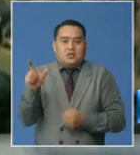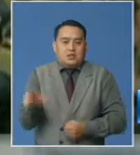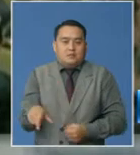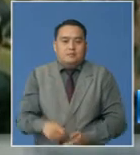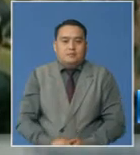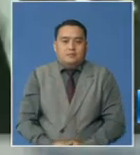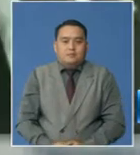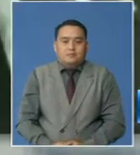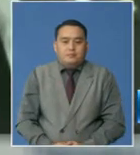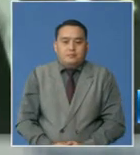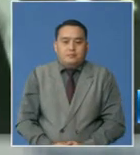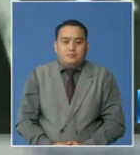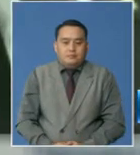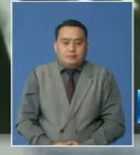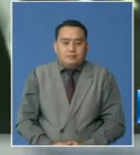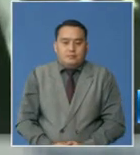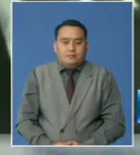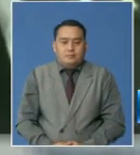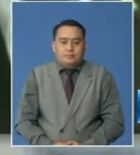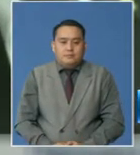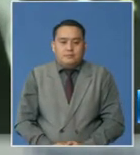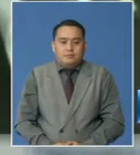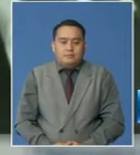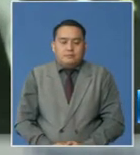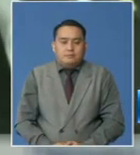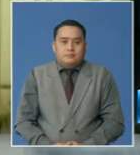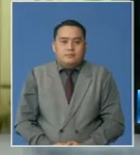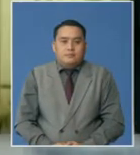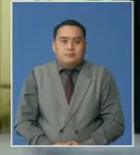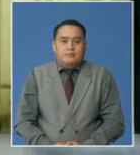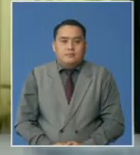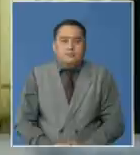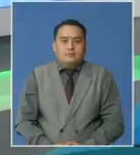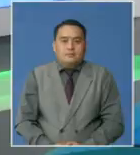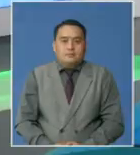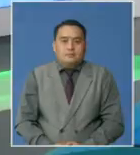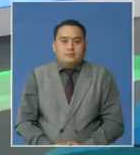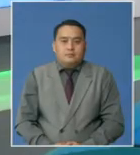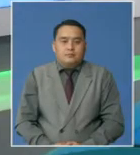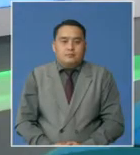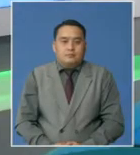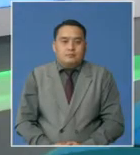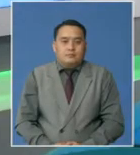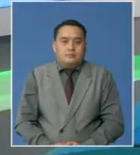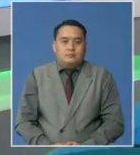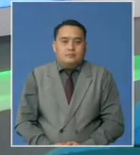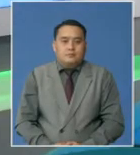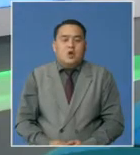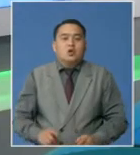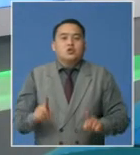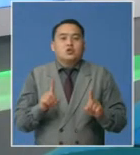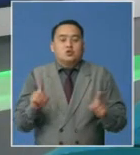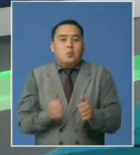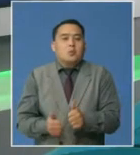Обзор республиканских новостей подготовила Пана Анитова по материалам интернет-ресурсов. В чем преимущество